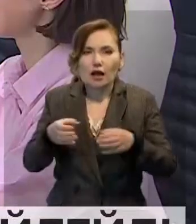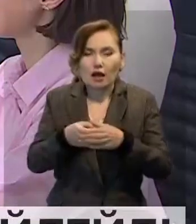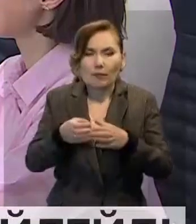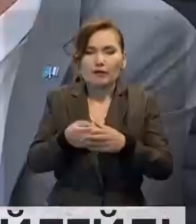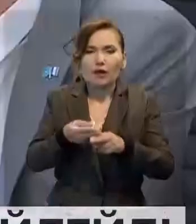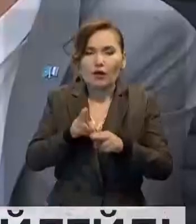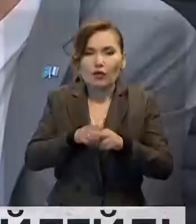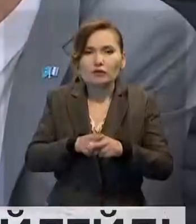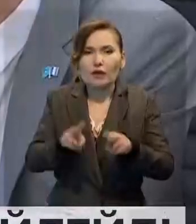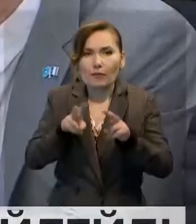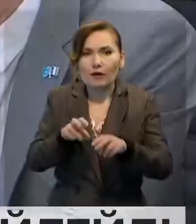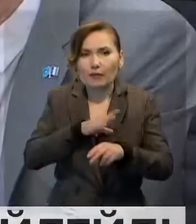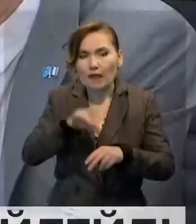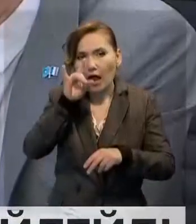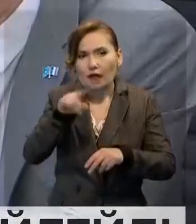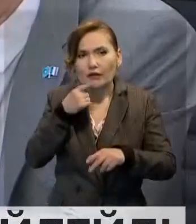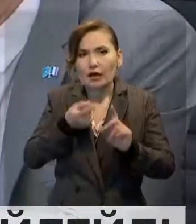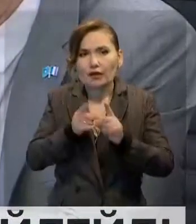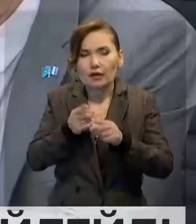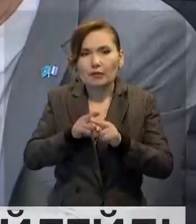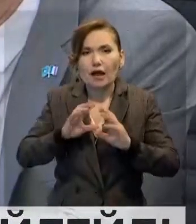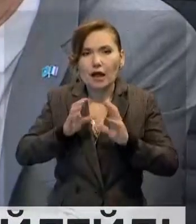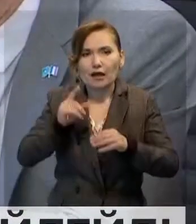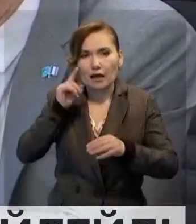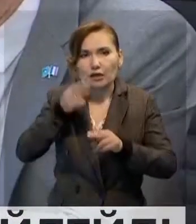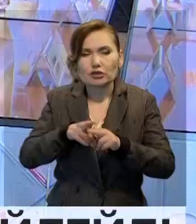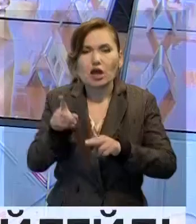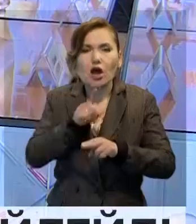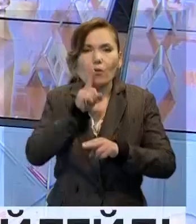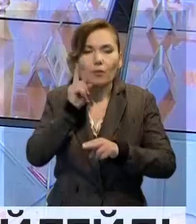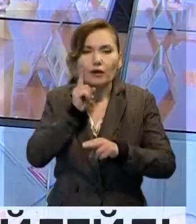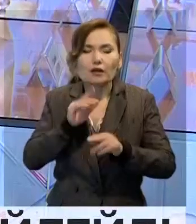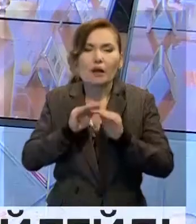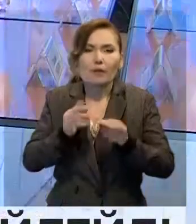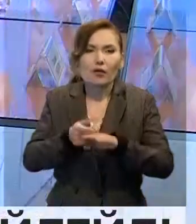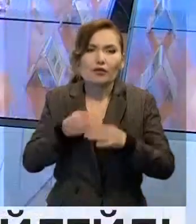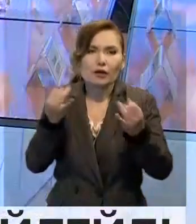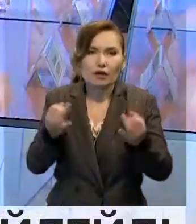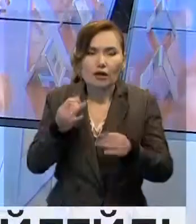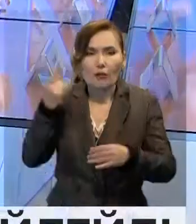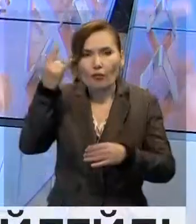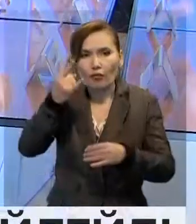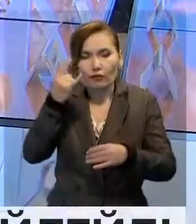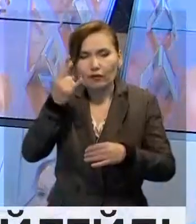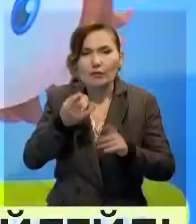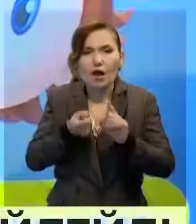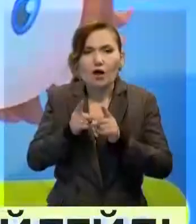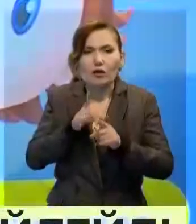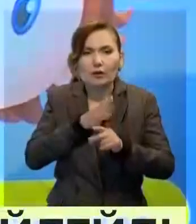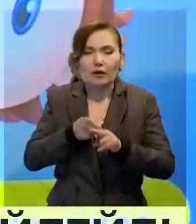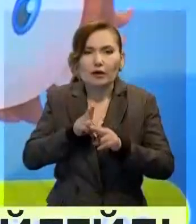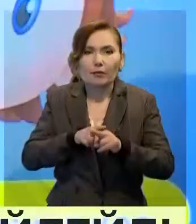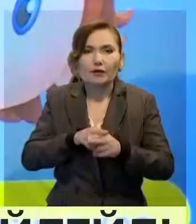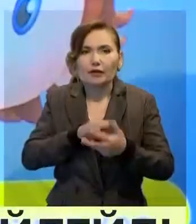компаниялардың сараптауынан өтті. Қазақ тіліне аударылда әлемге әйгілі жас ұрпаққа қызықты мультфильмдер таңдалған. Айта кету